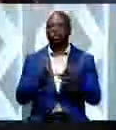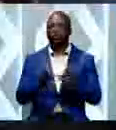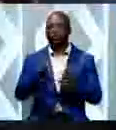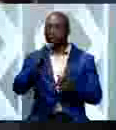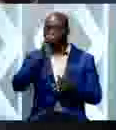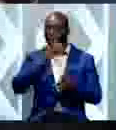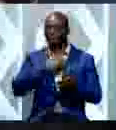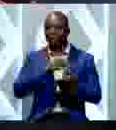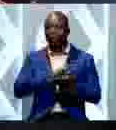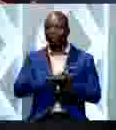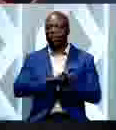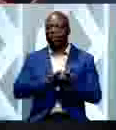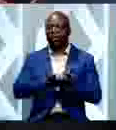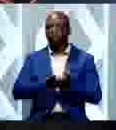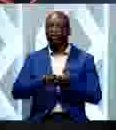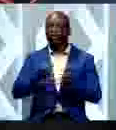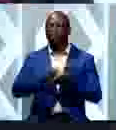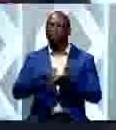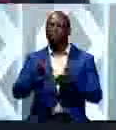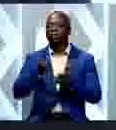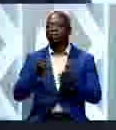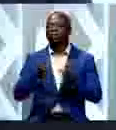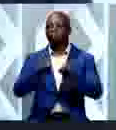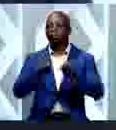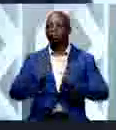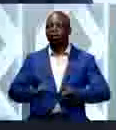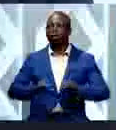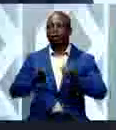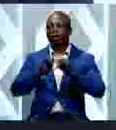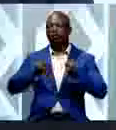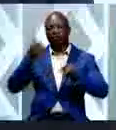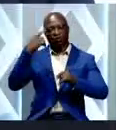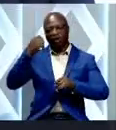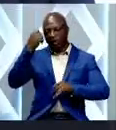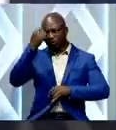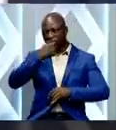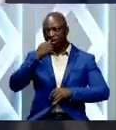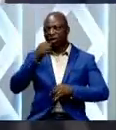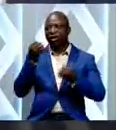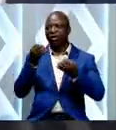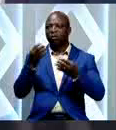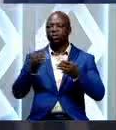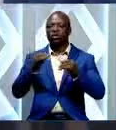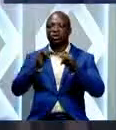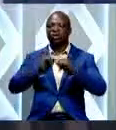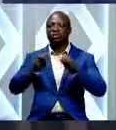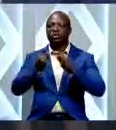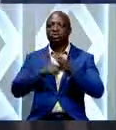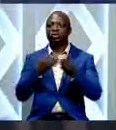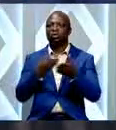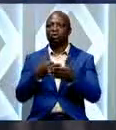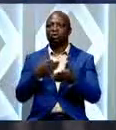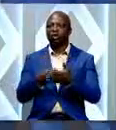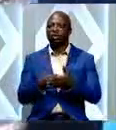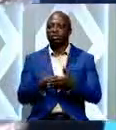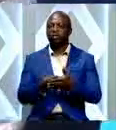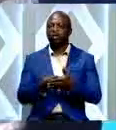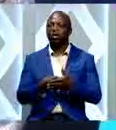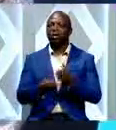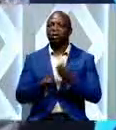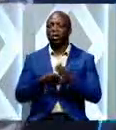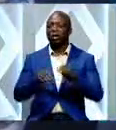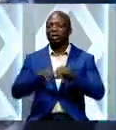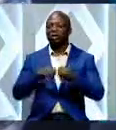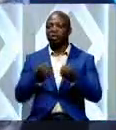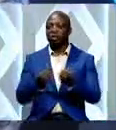et assainissement. À ce premier forum InfraFort Africa, plusieurs institutions de financement, banques et